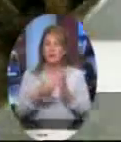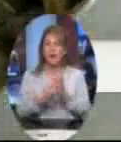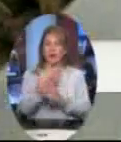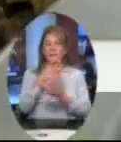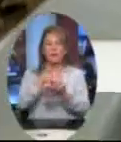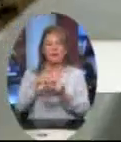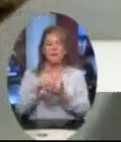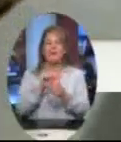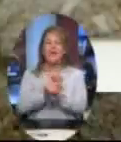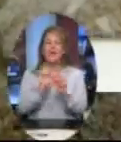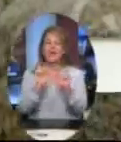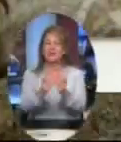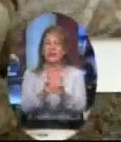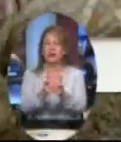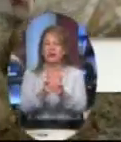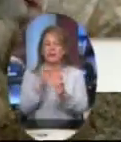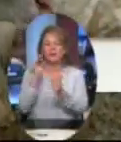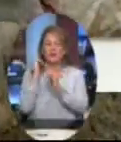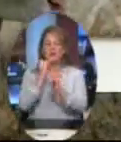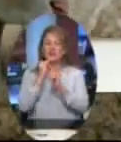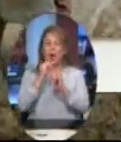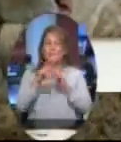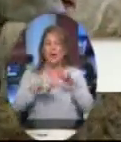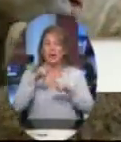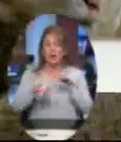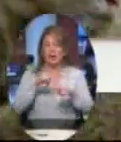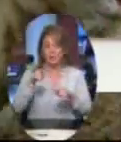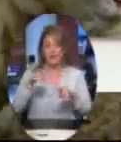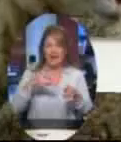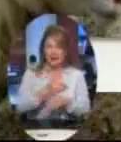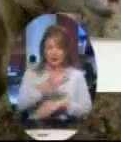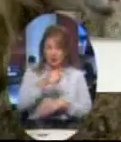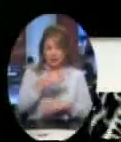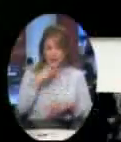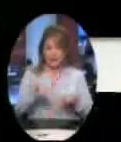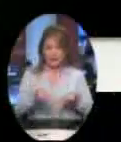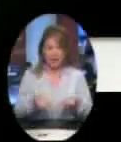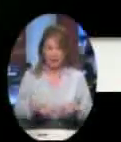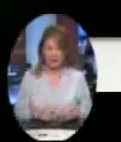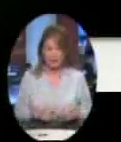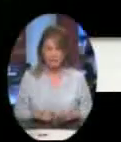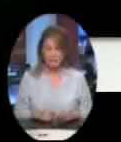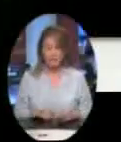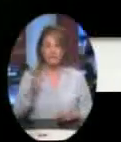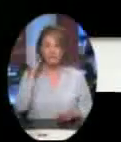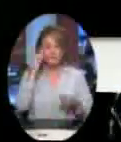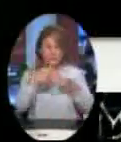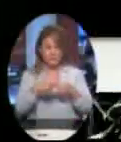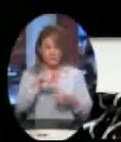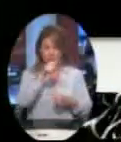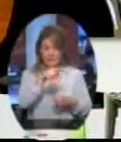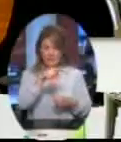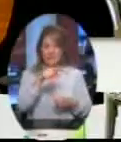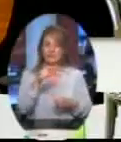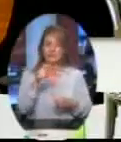הסגר חדשים עבור משלוח של בעלי חיים המיועדים לשחיטה בישראל. חברת הכנסת יעל גרמן מיש עתיד